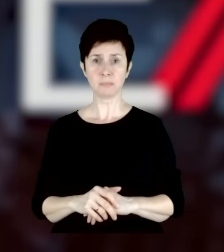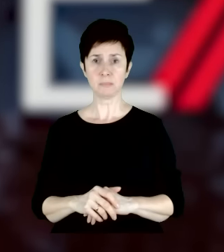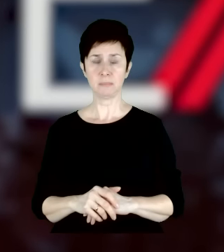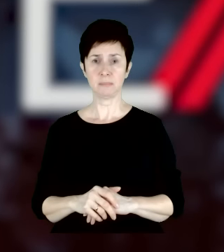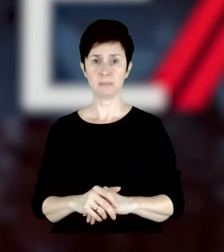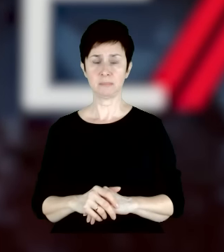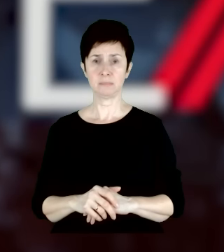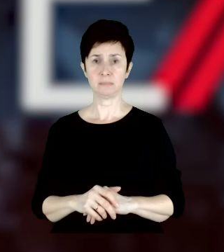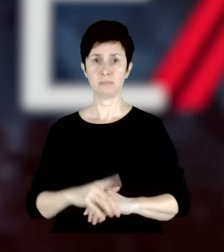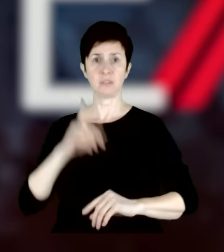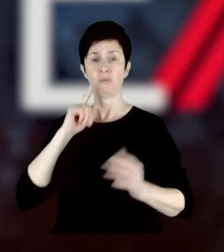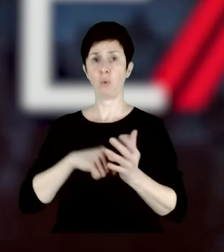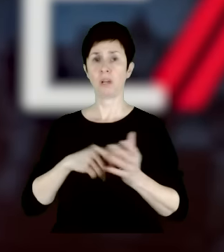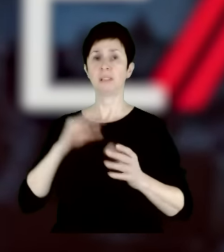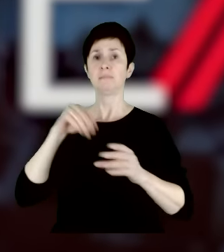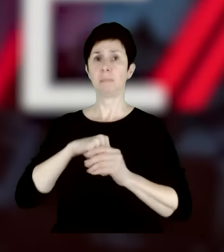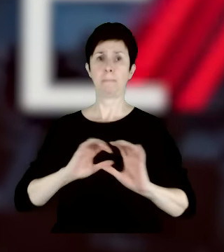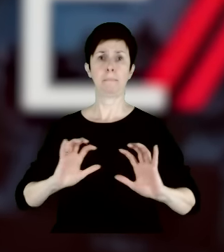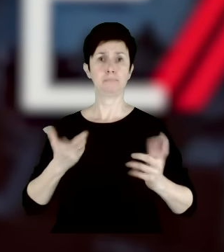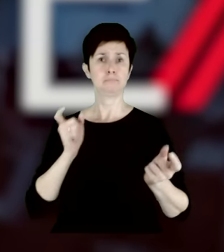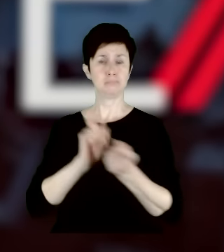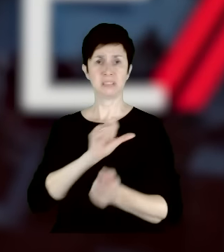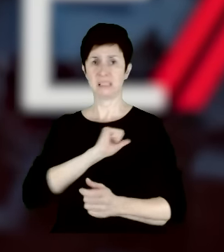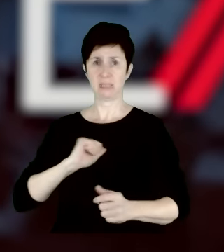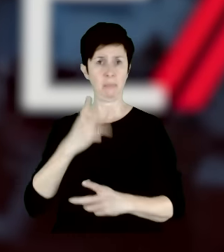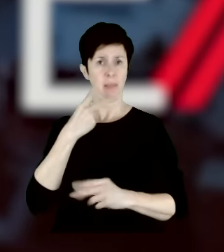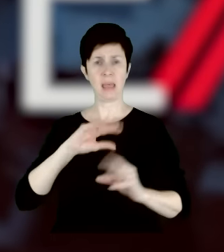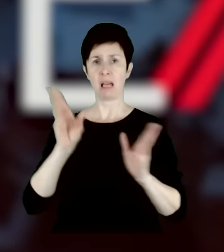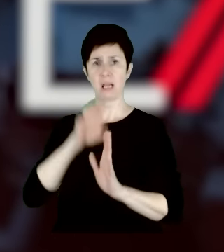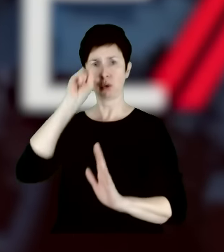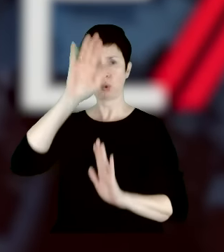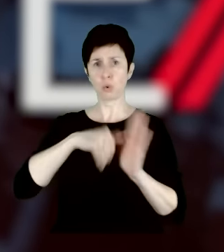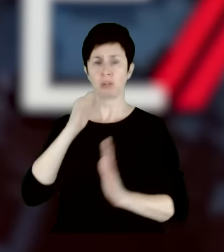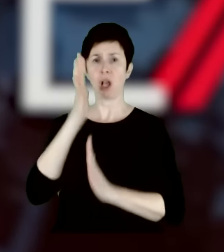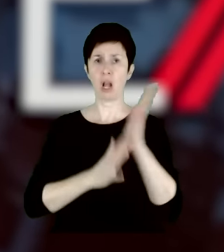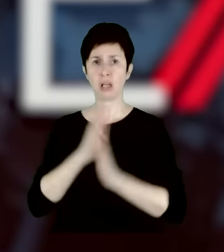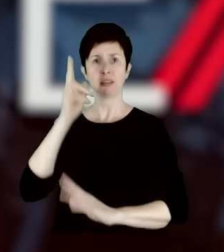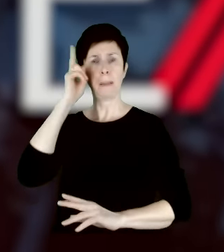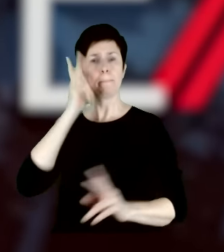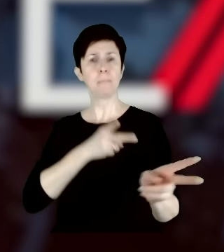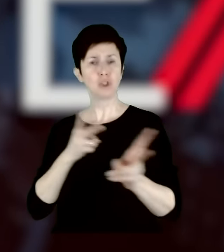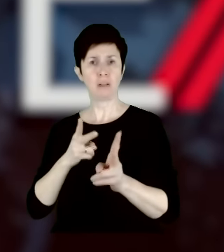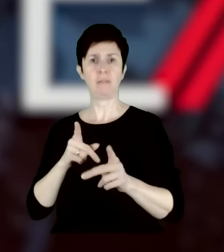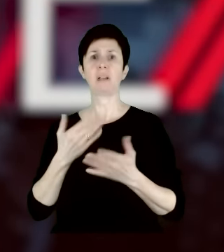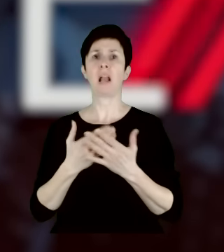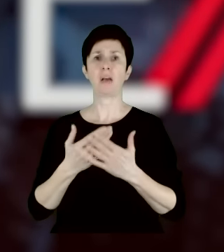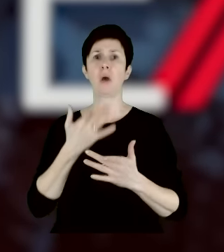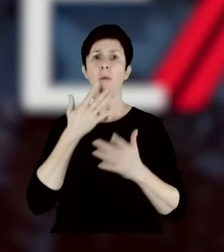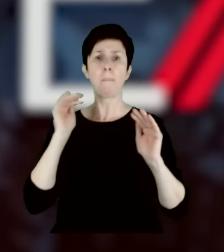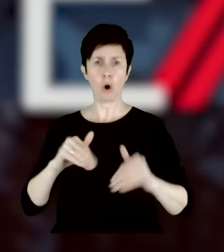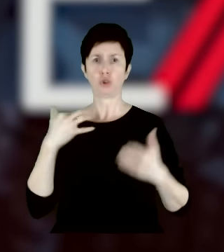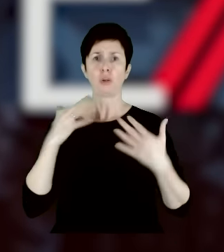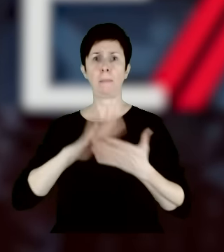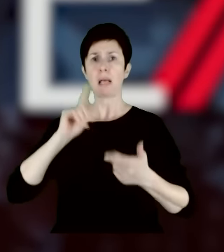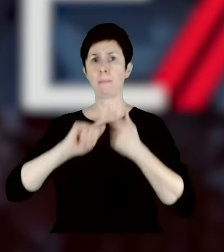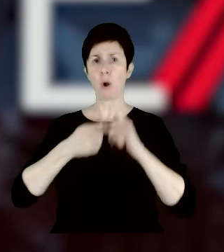A no właśnie, w trakcie protestu rolnicy nie byli sami. Ramię w ramię szli z nimi górnicy, leśnicy i myśliwi. Bo jak mówią, można żyć bez polityków, ale nie